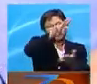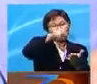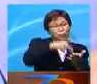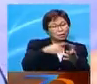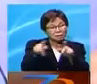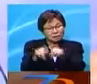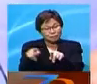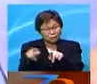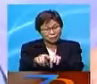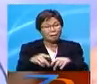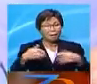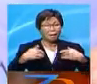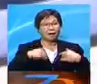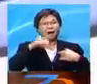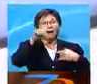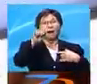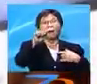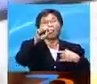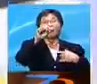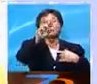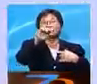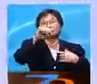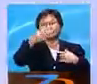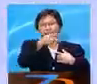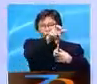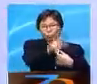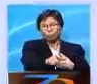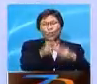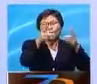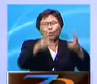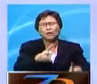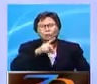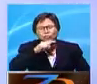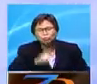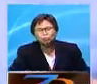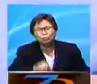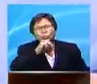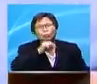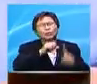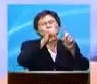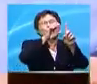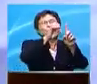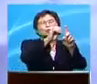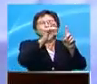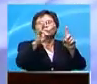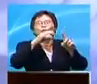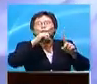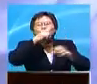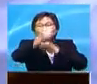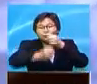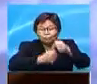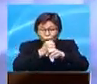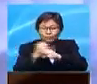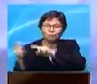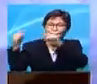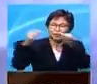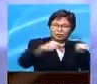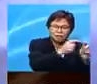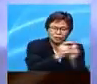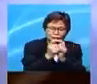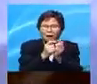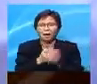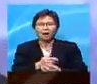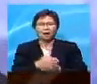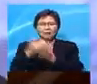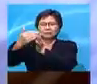samaut kelihatan asmah kan yang merupakan Seorang warga emas berusia 107 tahun hadir ditemani dua